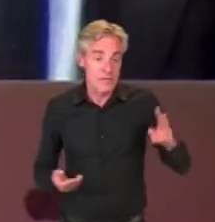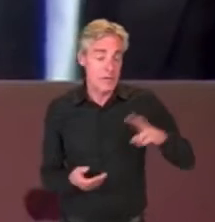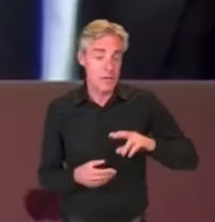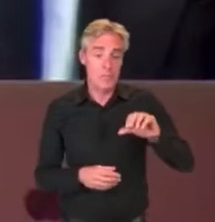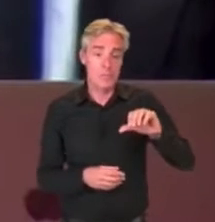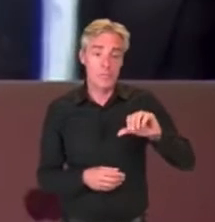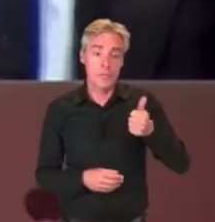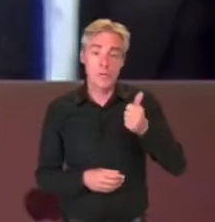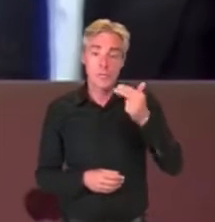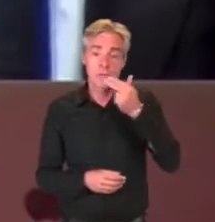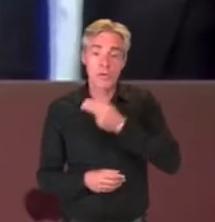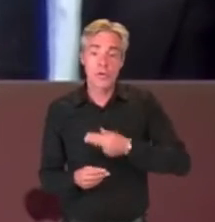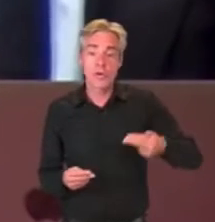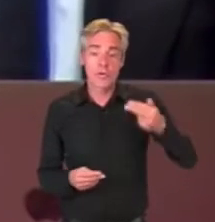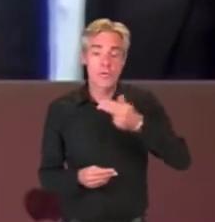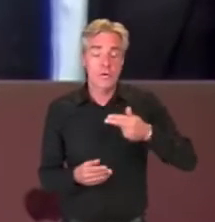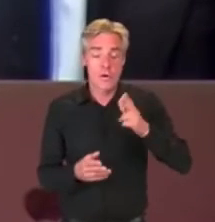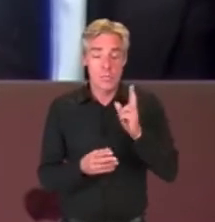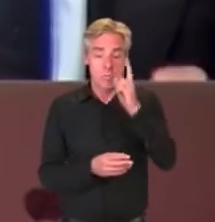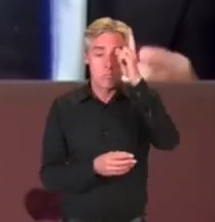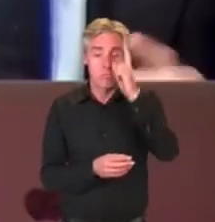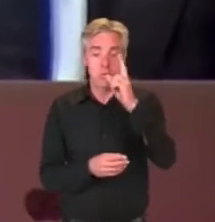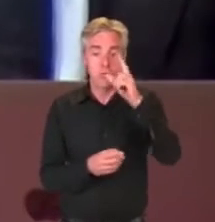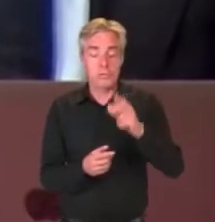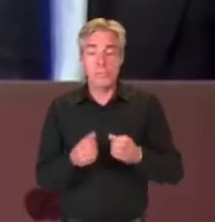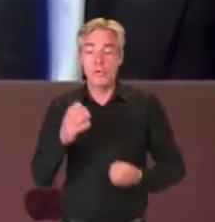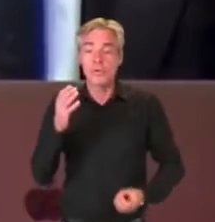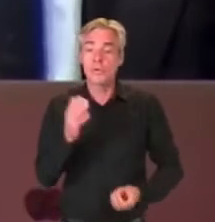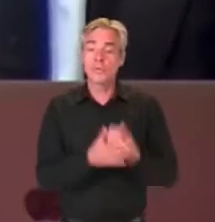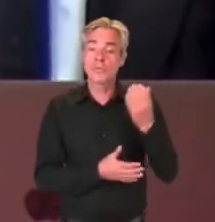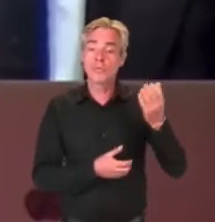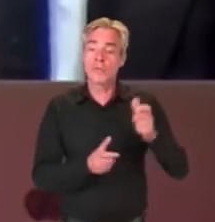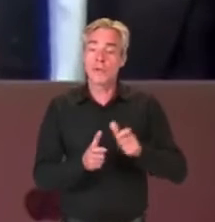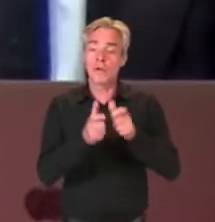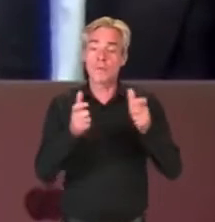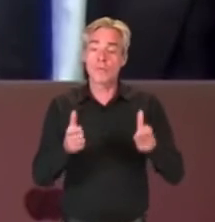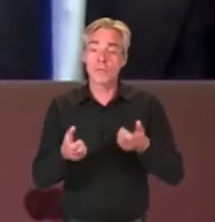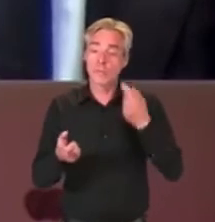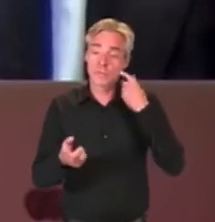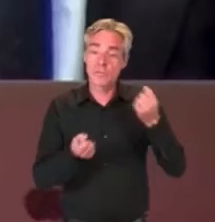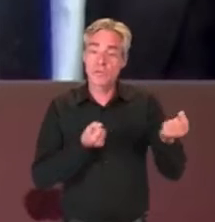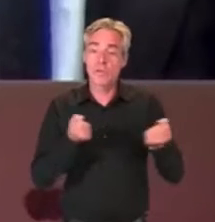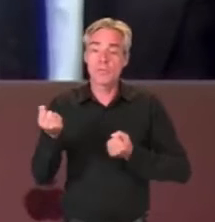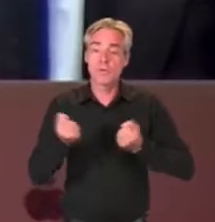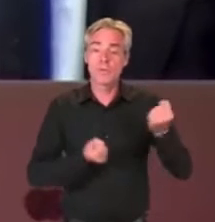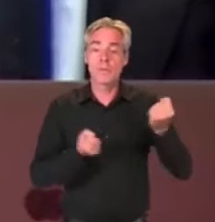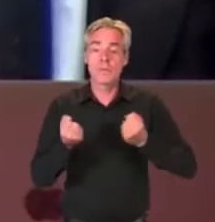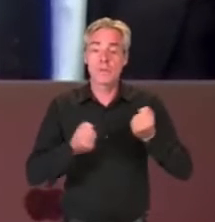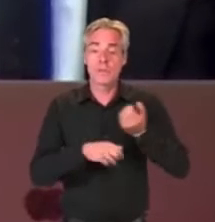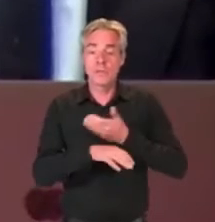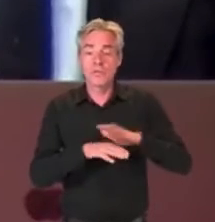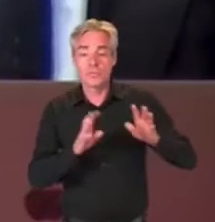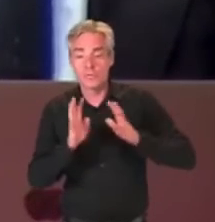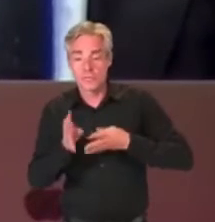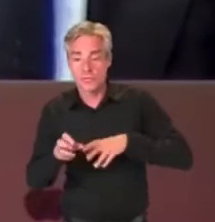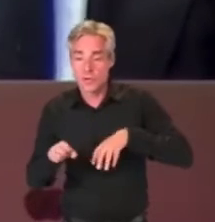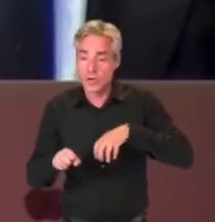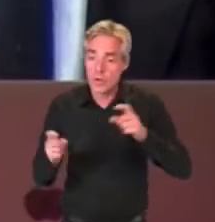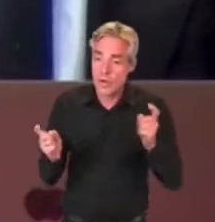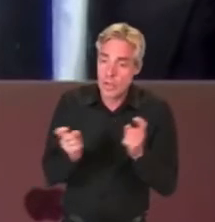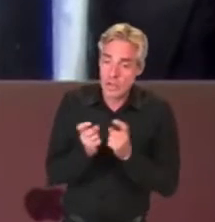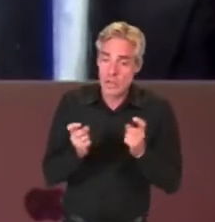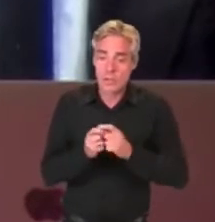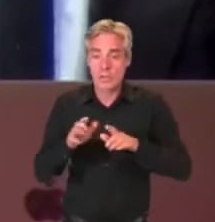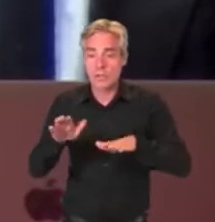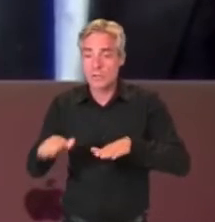1er novembre, date du lancement officiel des nouveaux opérateurs de mobilité douce, vélo électrique, trottinette, scooter sur notre